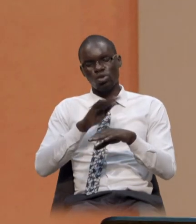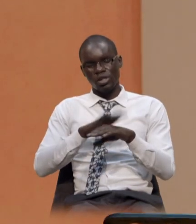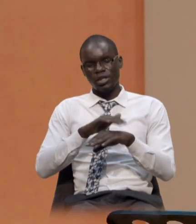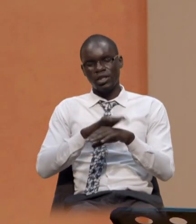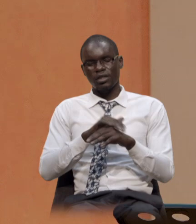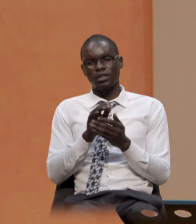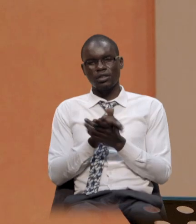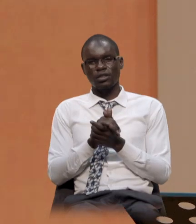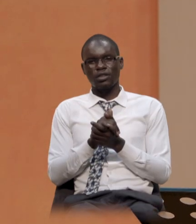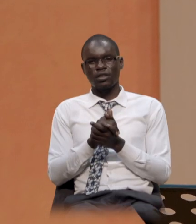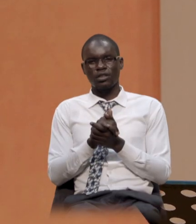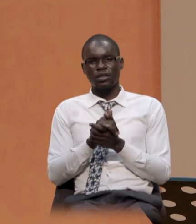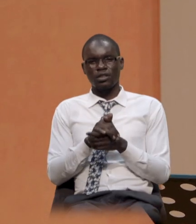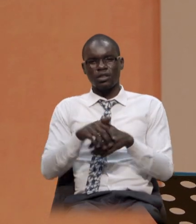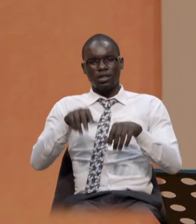rehema,